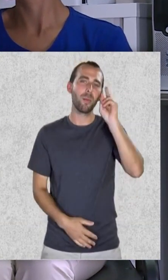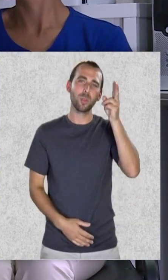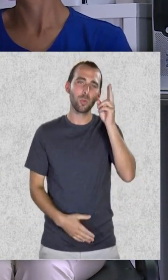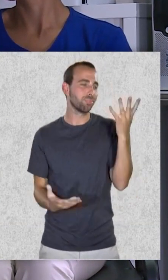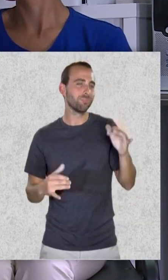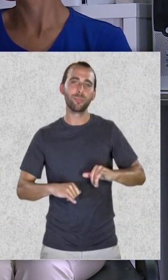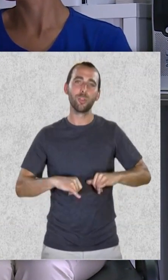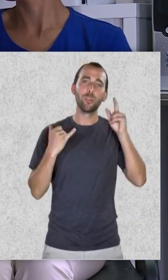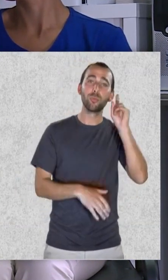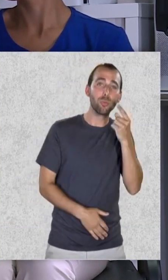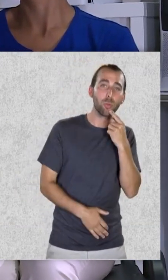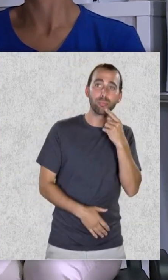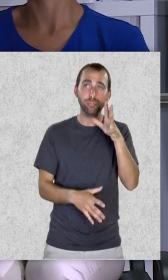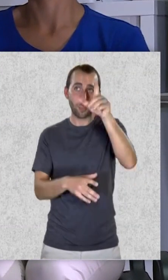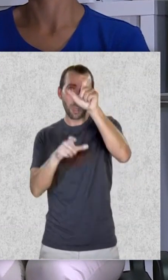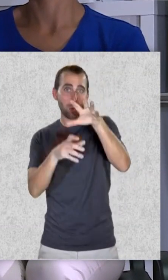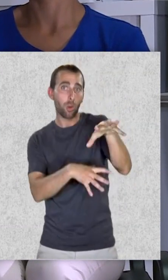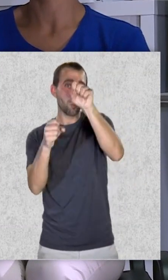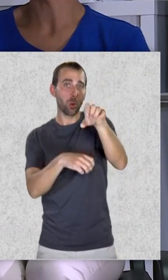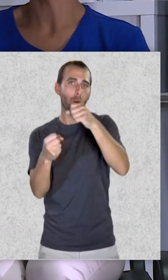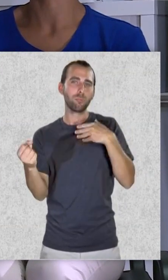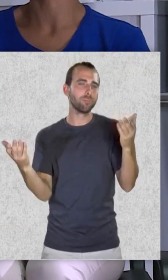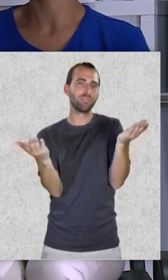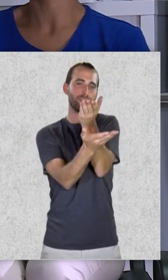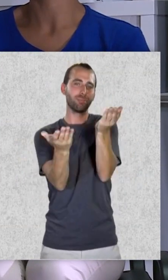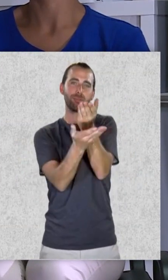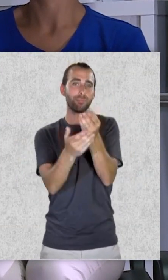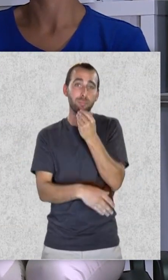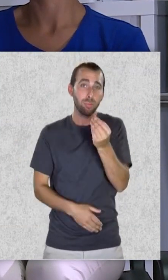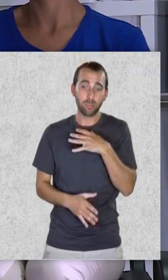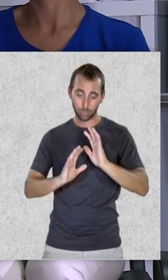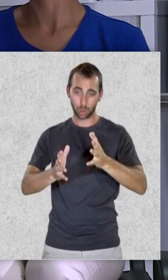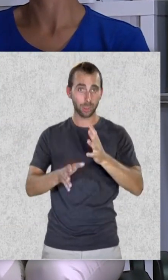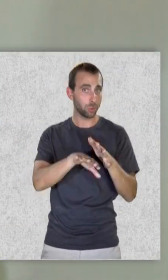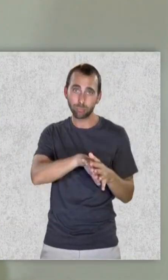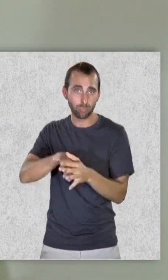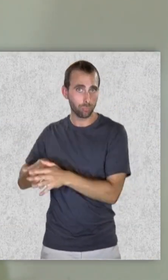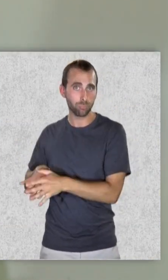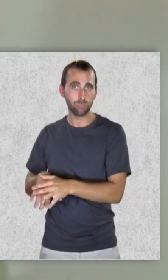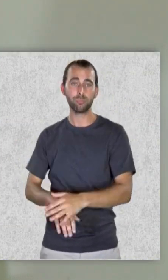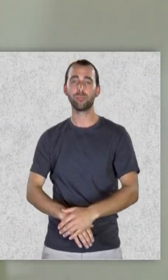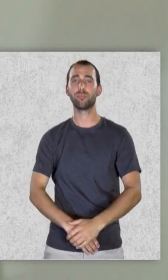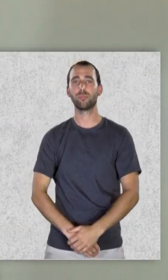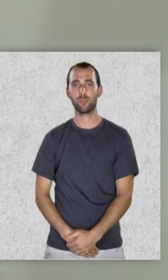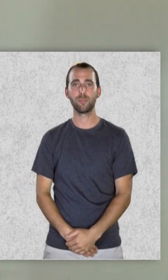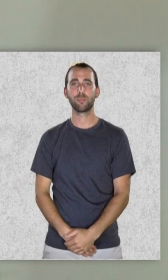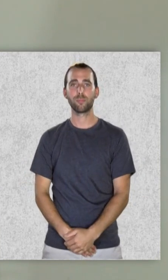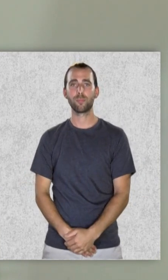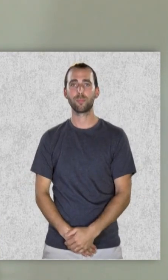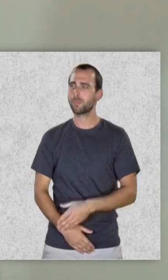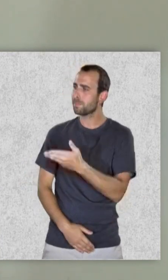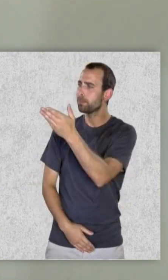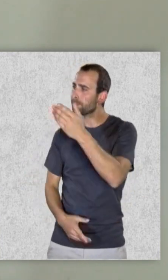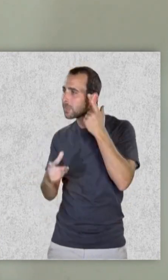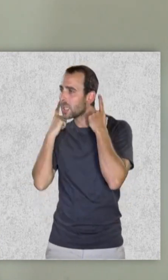les entrepreneurs, ils arrivent à se faire comprendre sans forcément passer par la langue des signes, voilà. Erika Nichols,